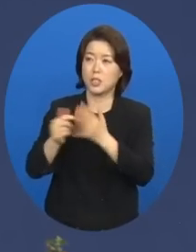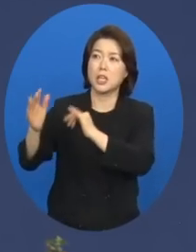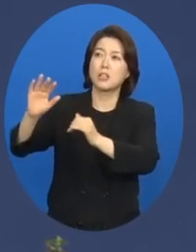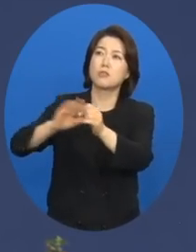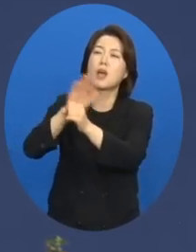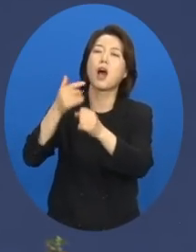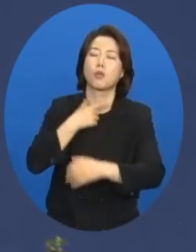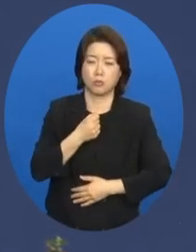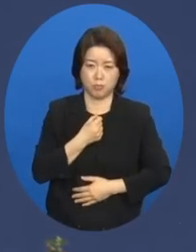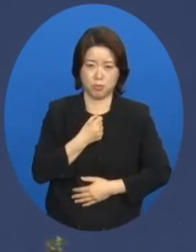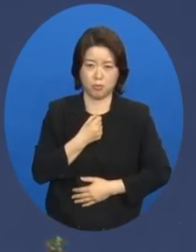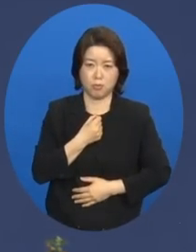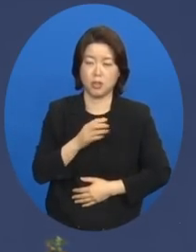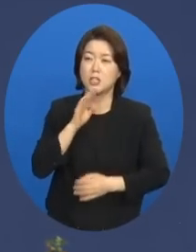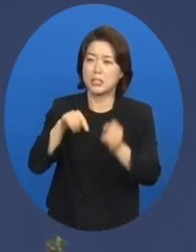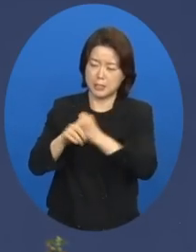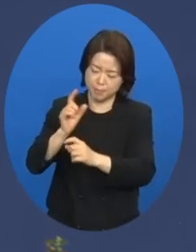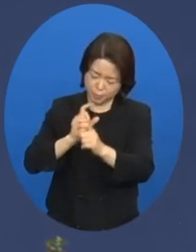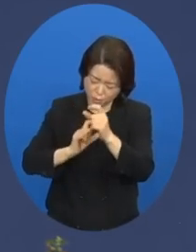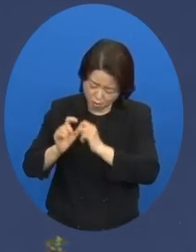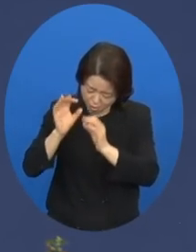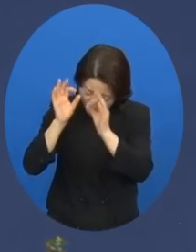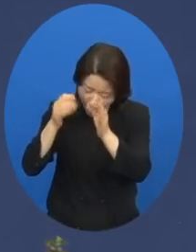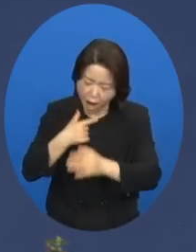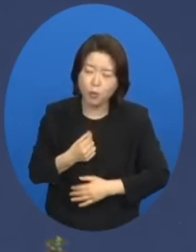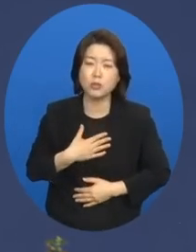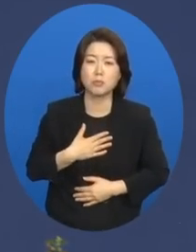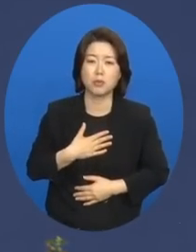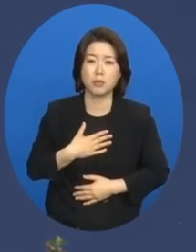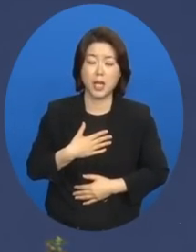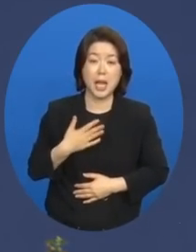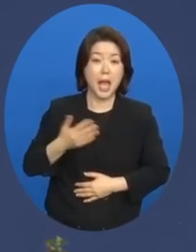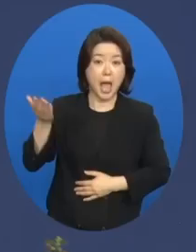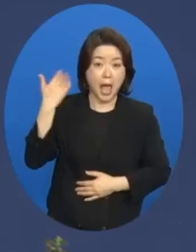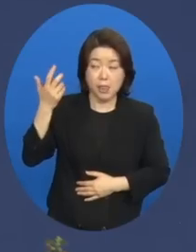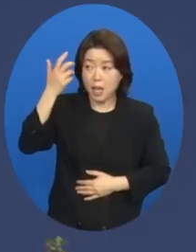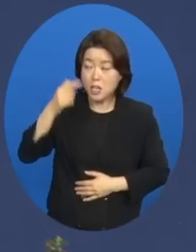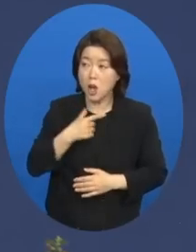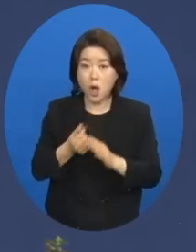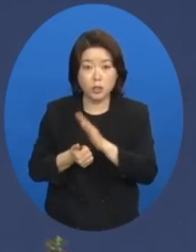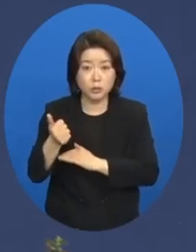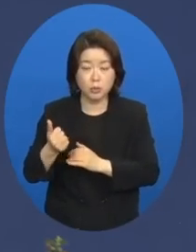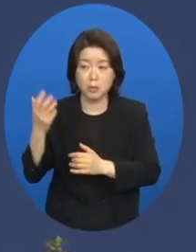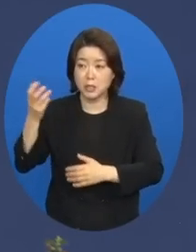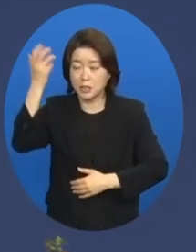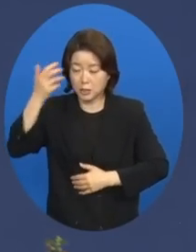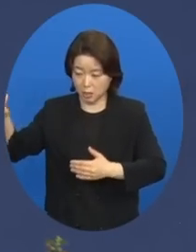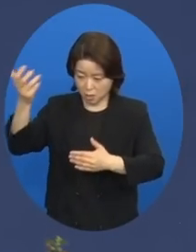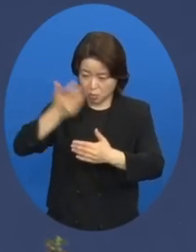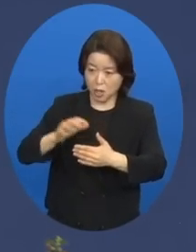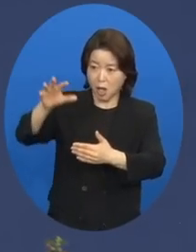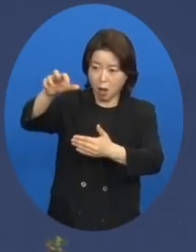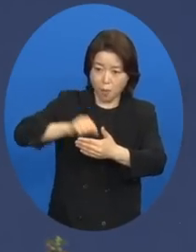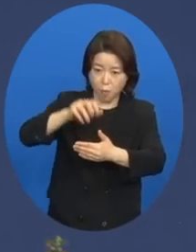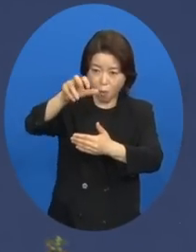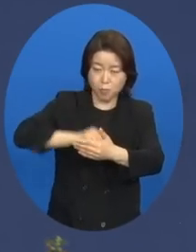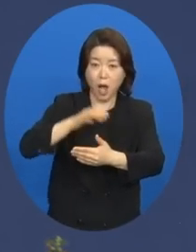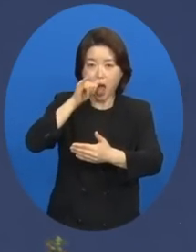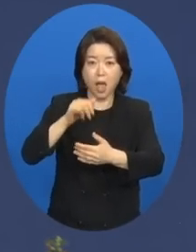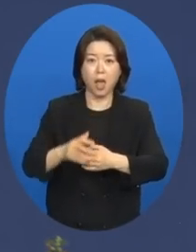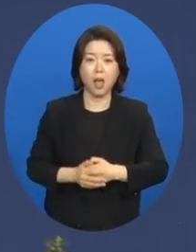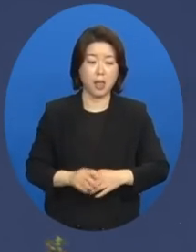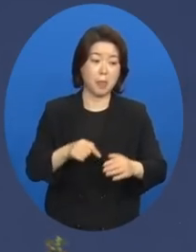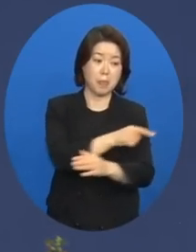싶고 진리를 더 알고 싶고 전에는 없었던 영의 소원을 성령님이 내 안에 두셔서 남이 모르는